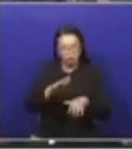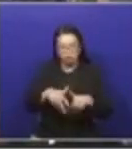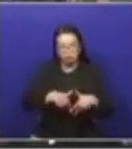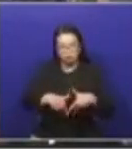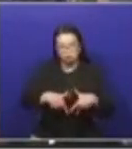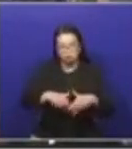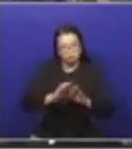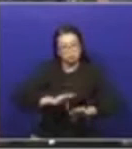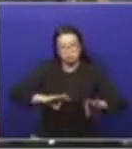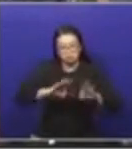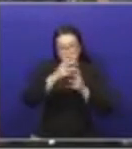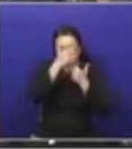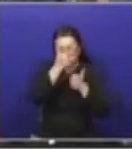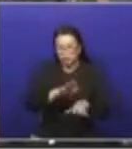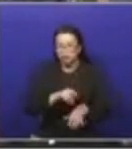เมื่อท่านตัด